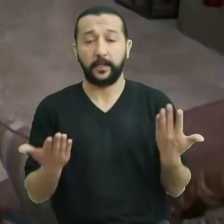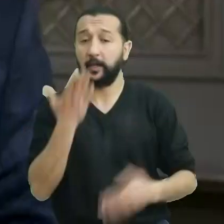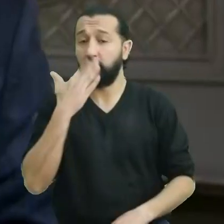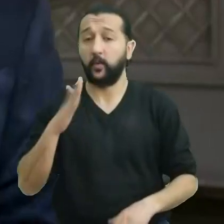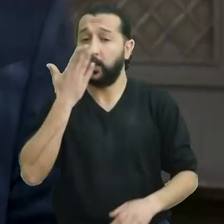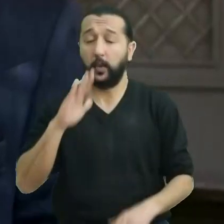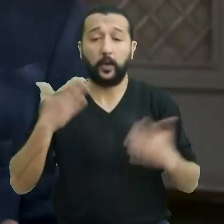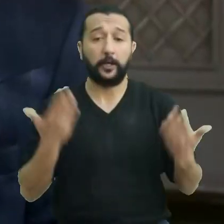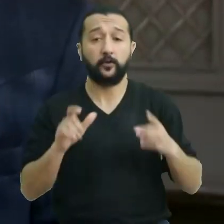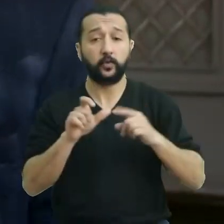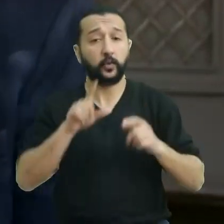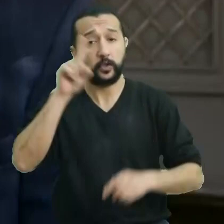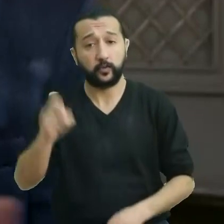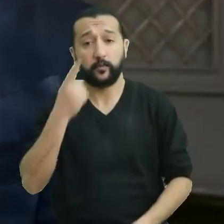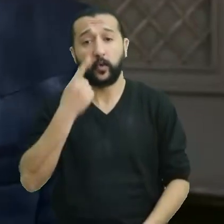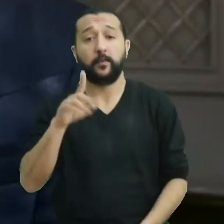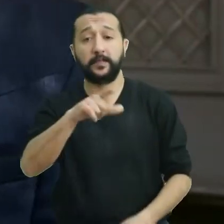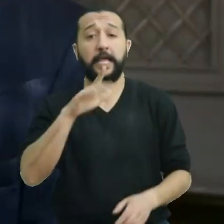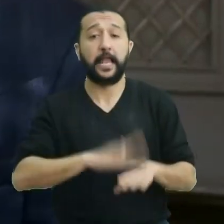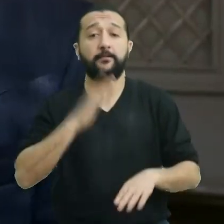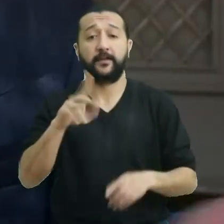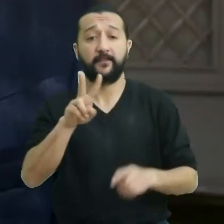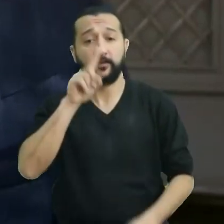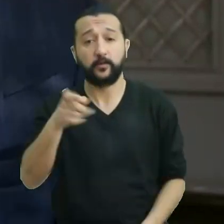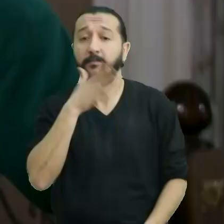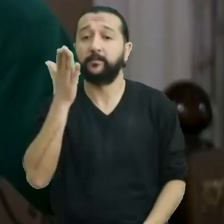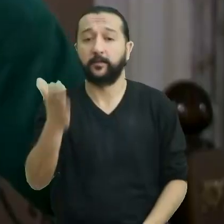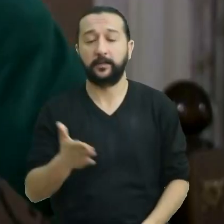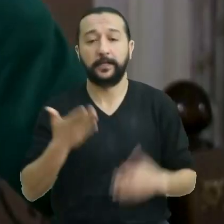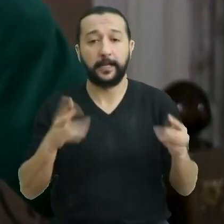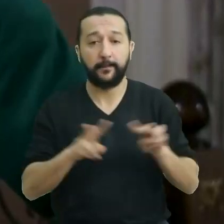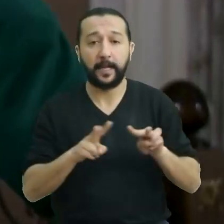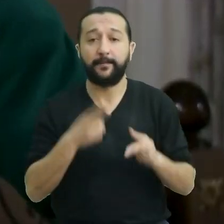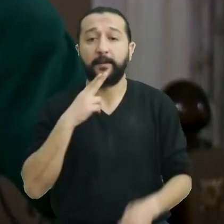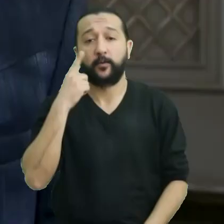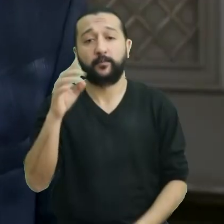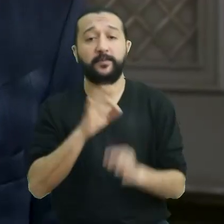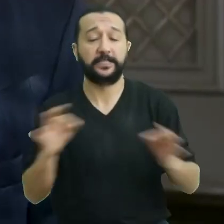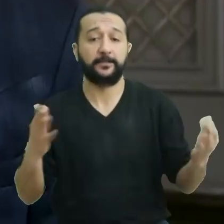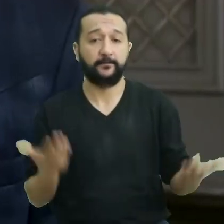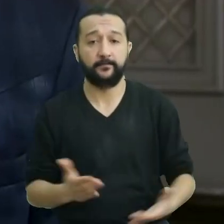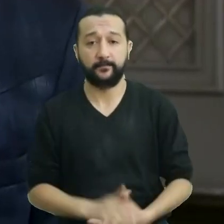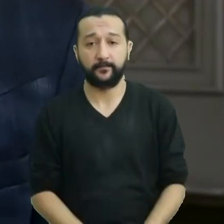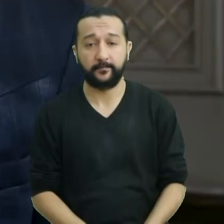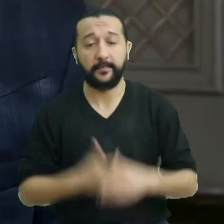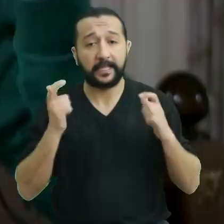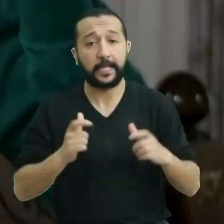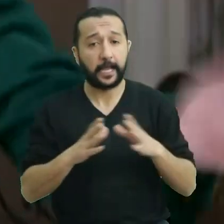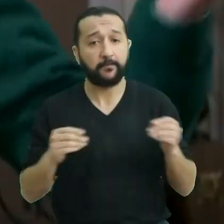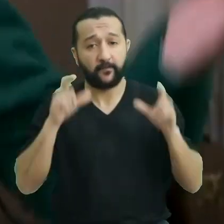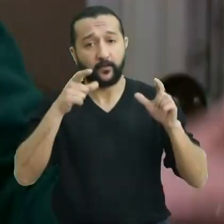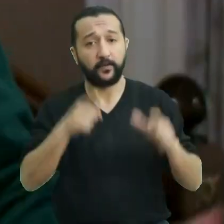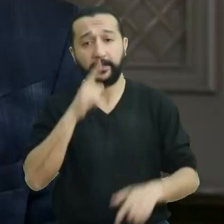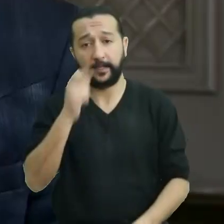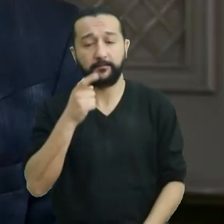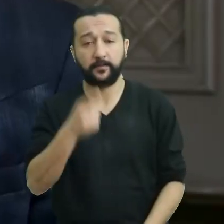Yok Nurhan yok. Şükrü'ye sordum görmemiş, elememiş de. Veysel'e sordum o da bilmiyor. Meryem Hanım da görmemiş hiç. Ya nereye gitti bu